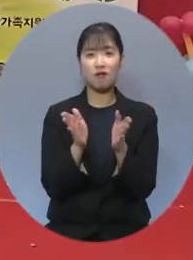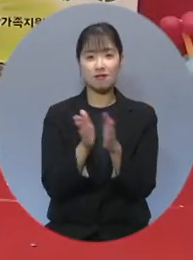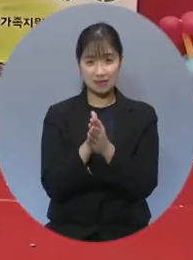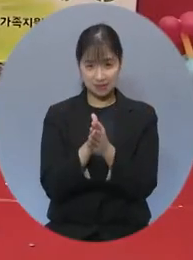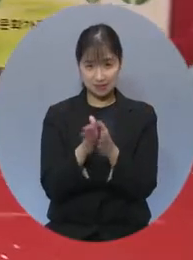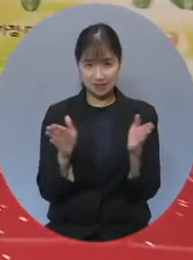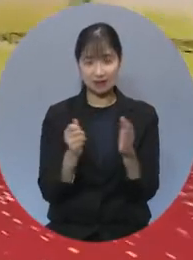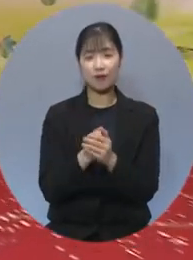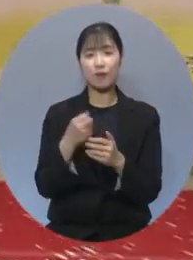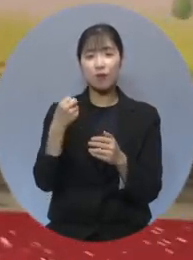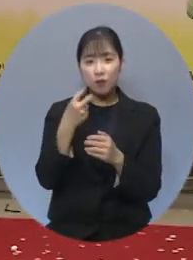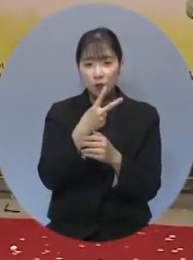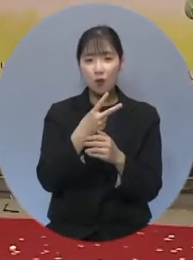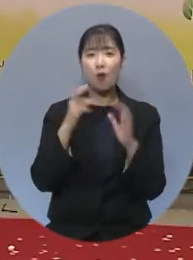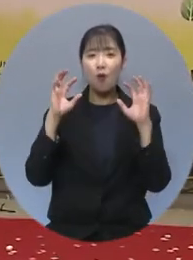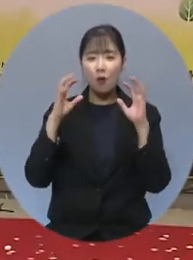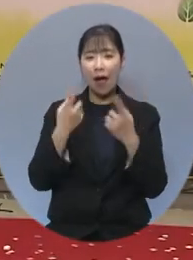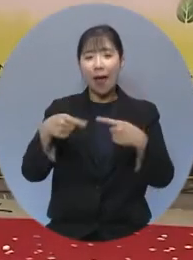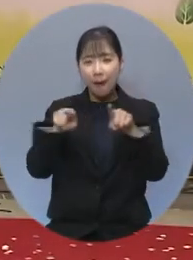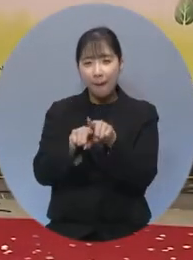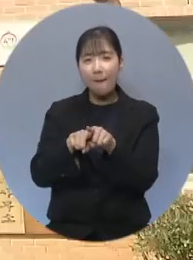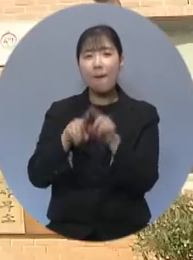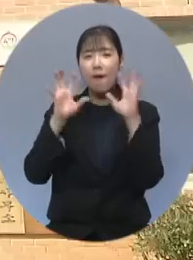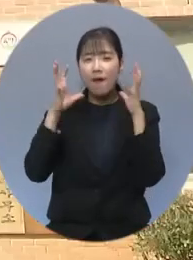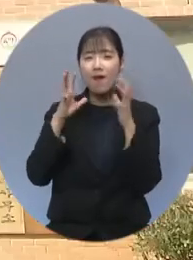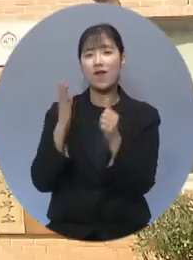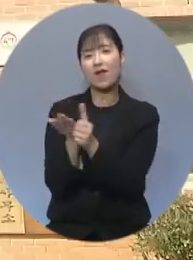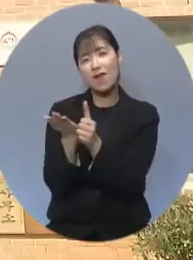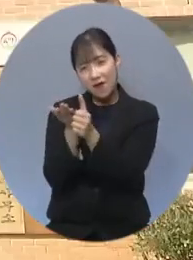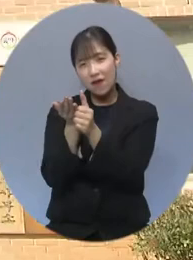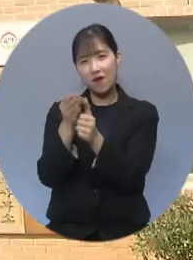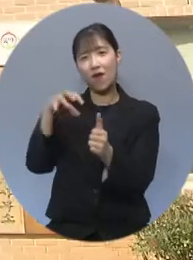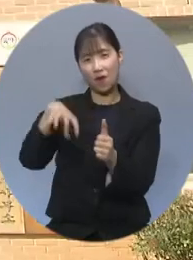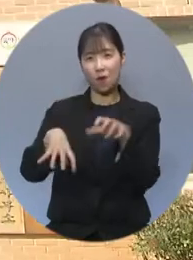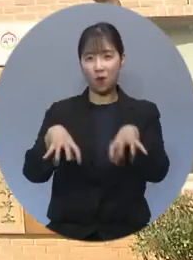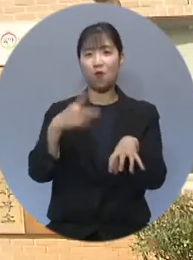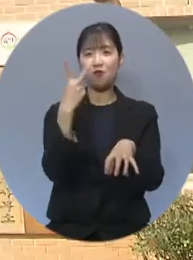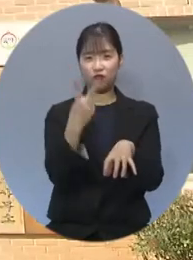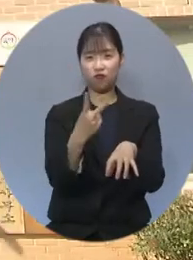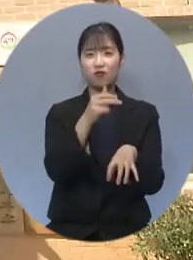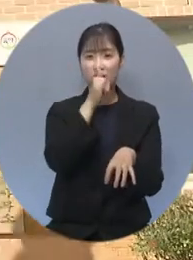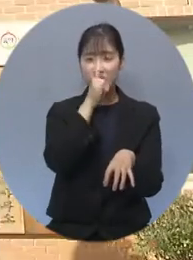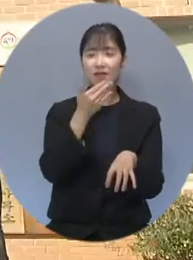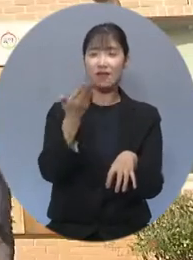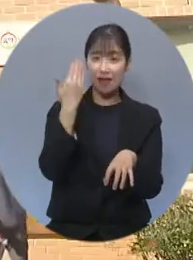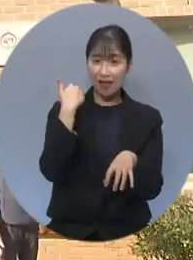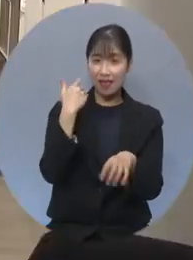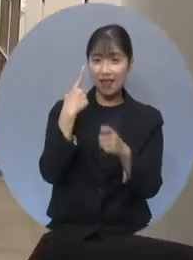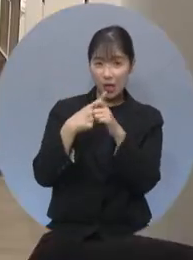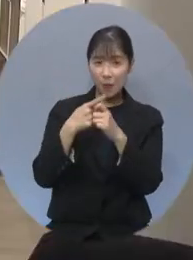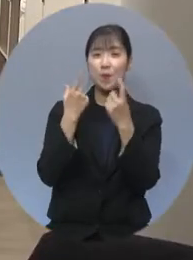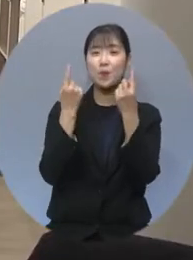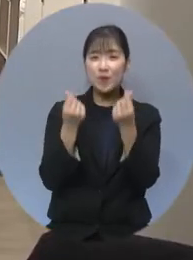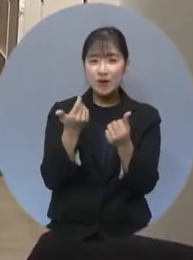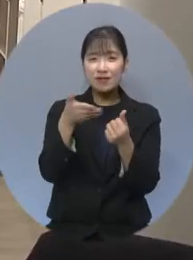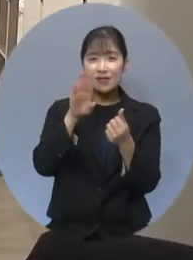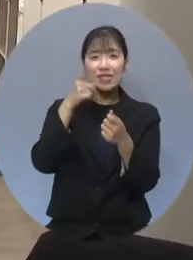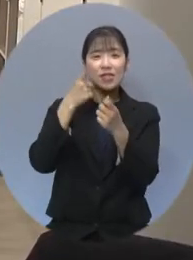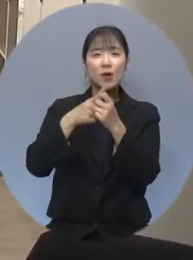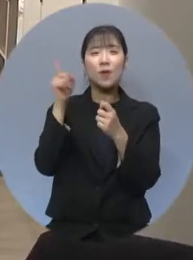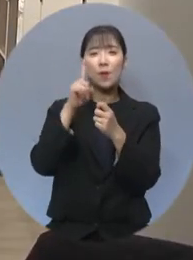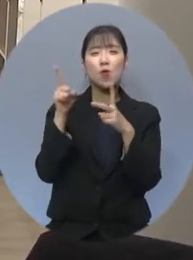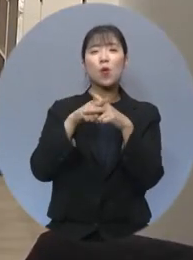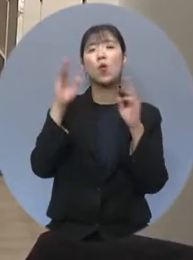그 위에도 공동 육아 나눔터라고 해서 그것도 두 개소가 있는데 아까 처음에 말한 것하고 비슷하지만은 아까 처음에 얘기한